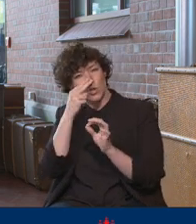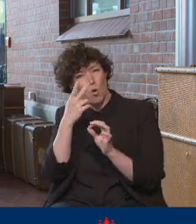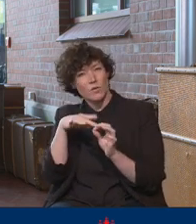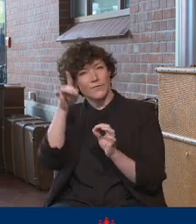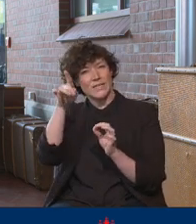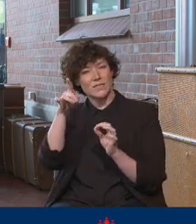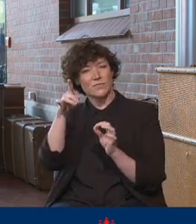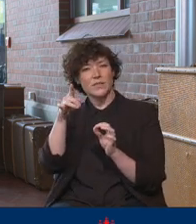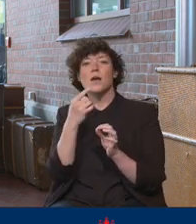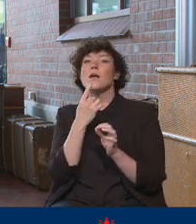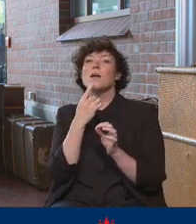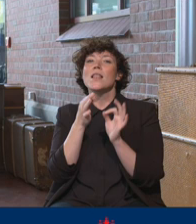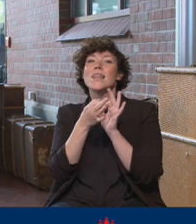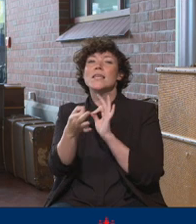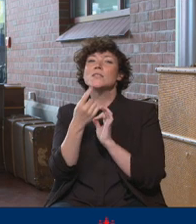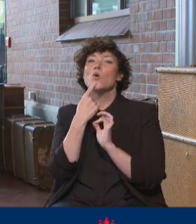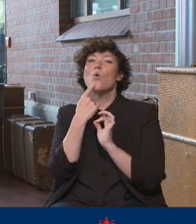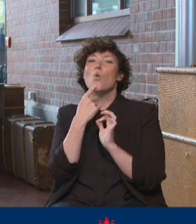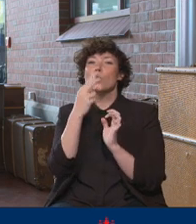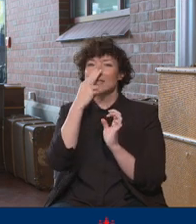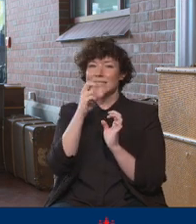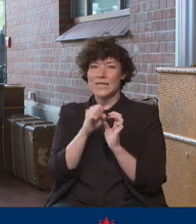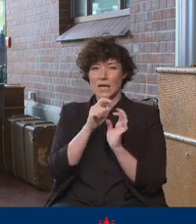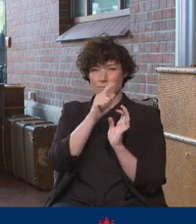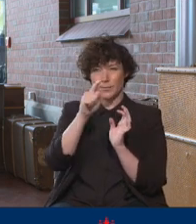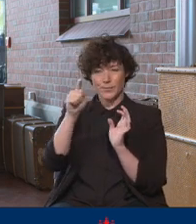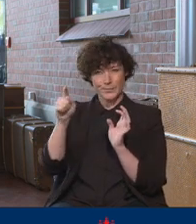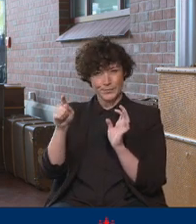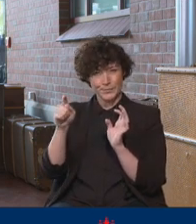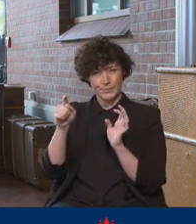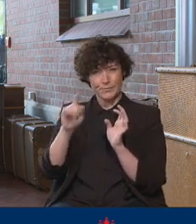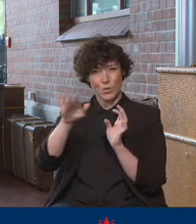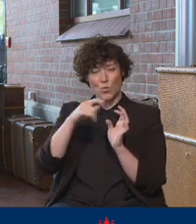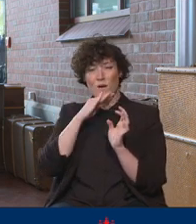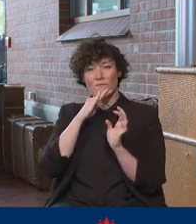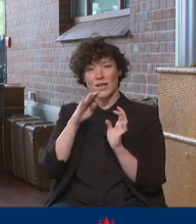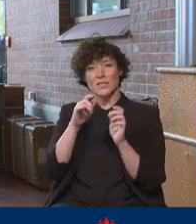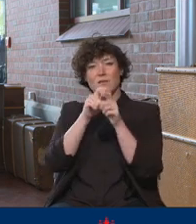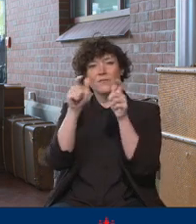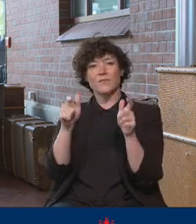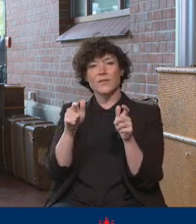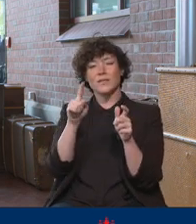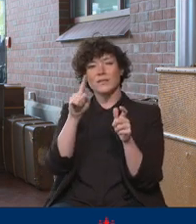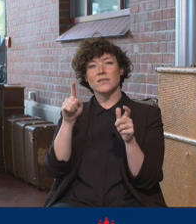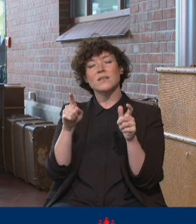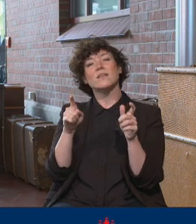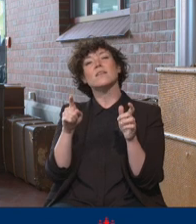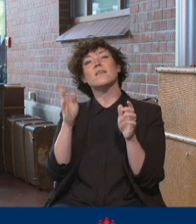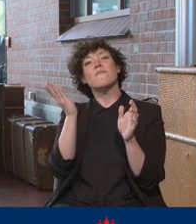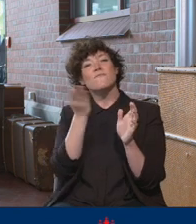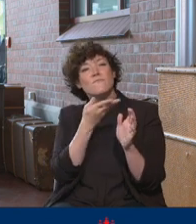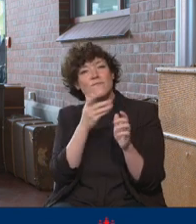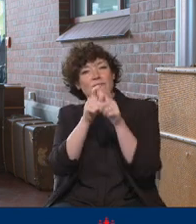die jetzt hier auch über die wasserflächen führt noch mal einen west bogen gedacht um